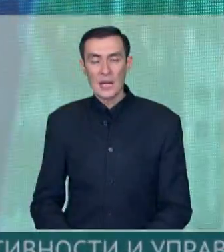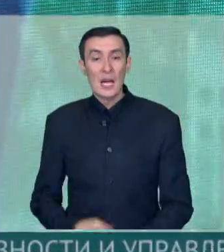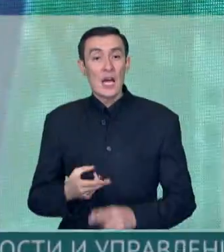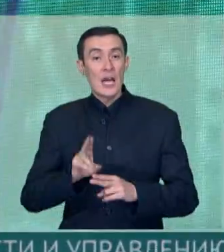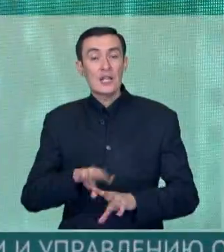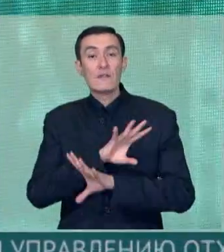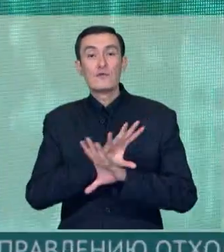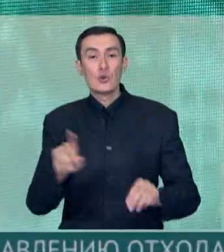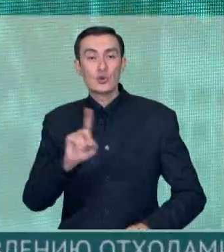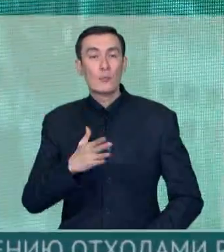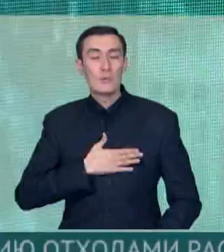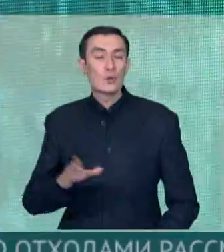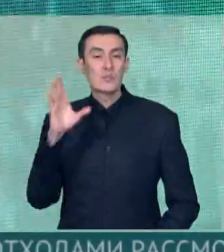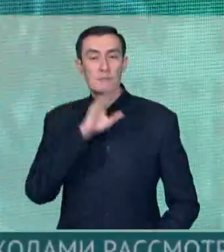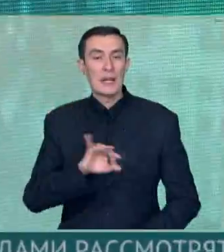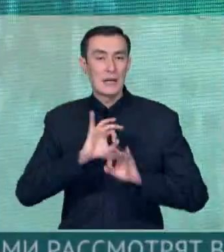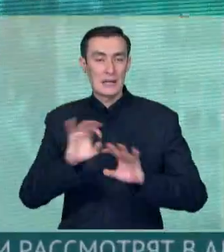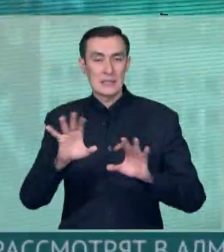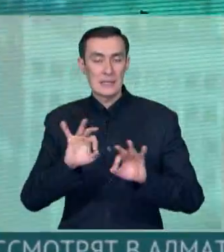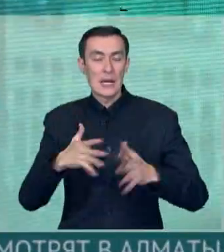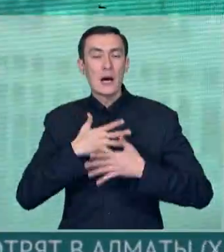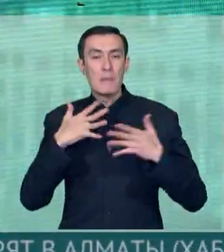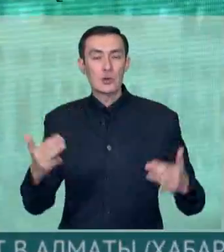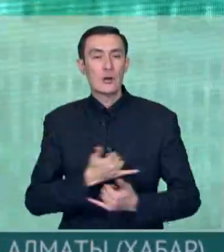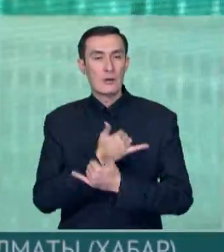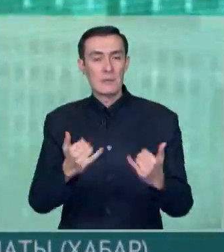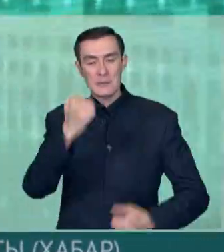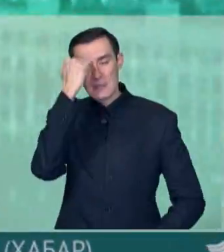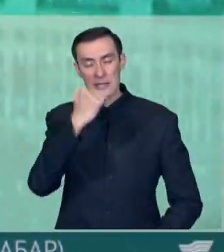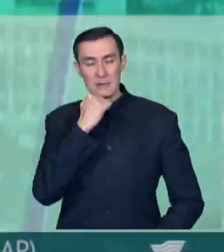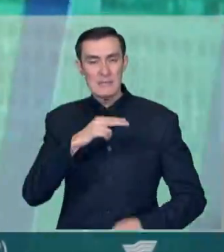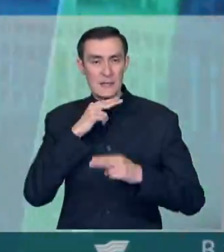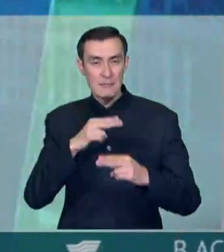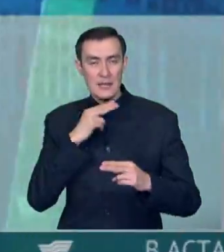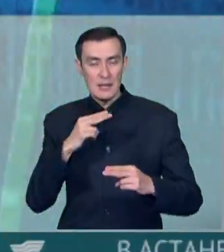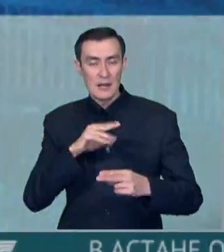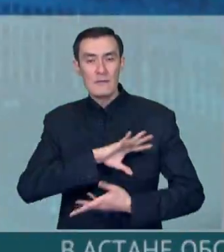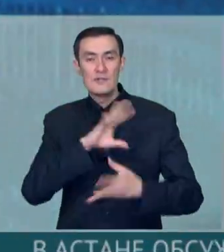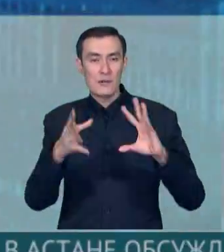Это все, о чем мы хотели рассказать. Больше информации на сайте хабар.кз. Следующие